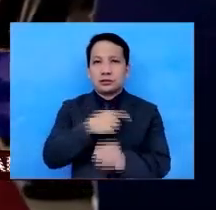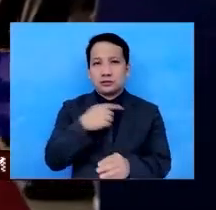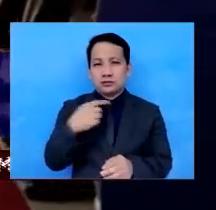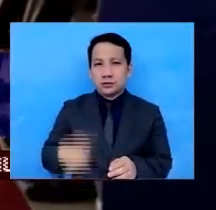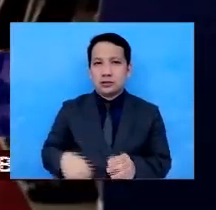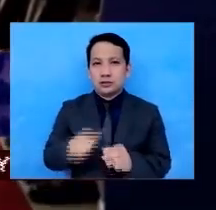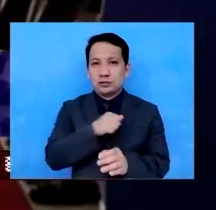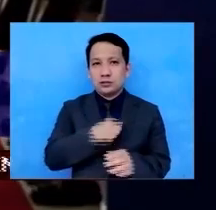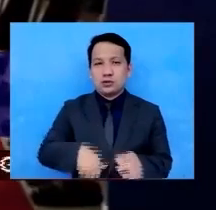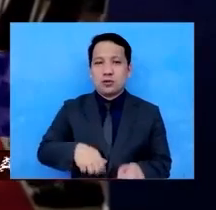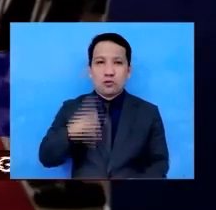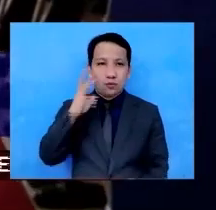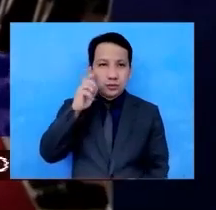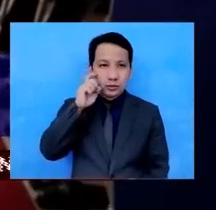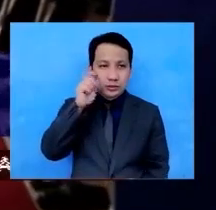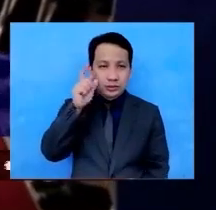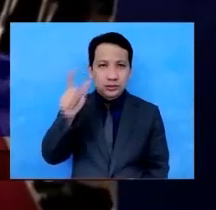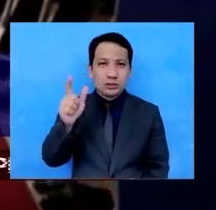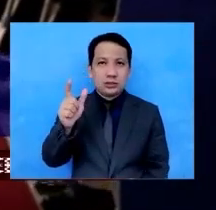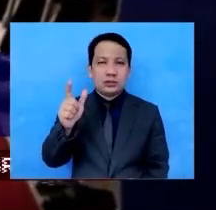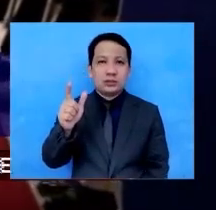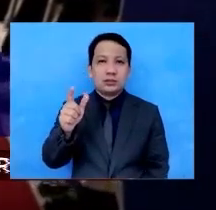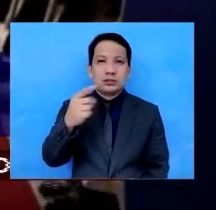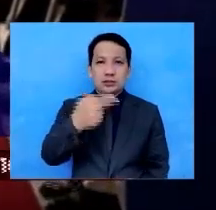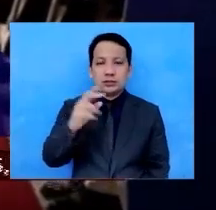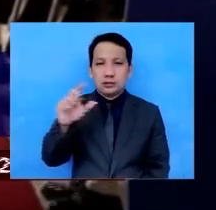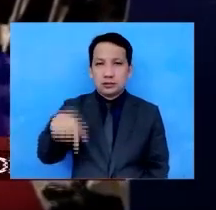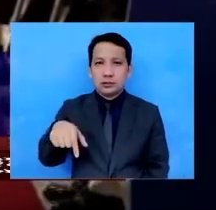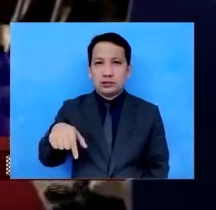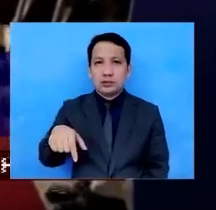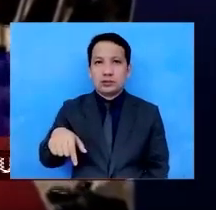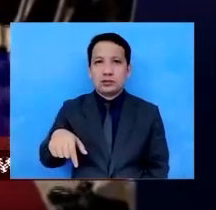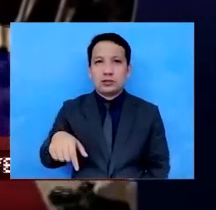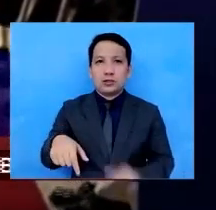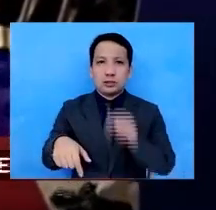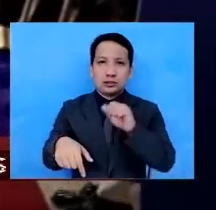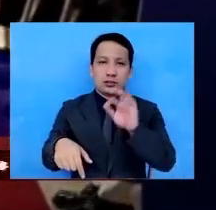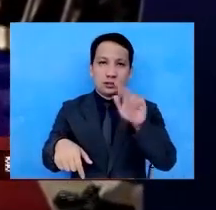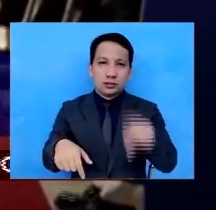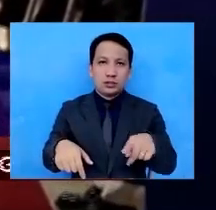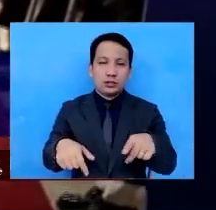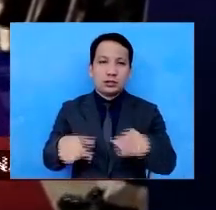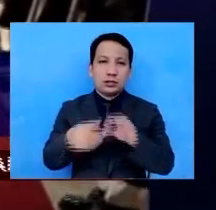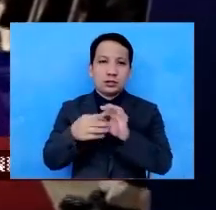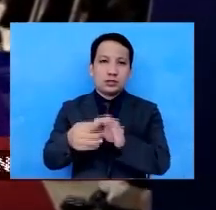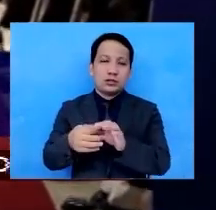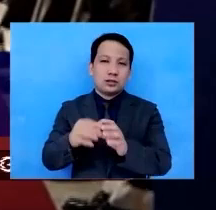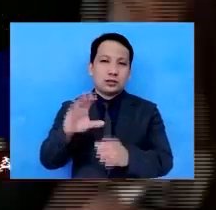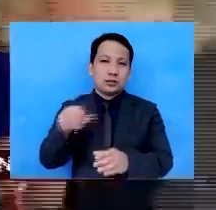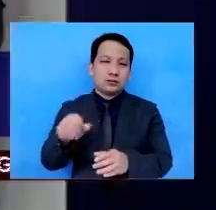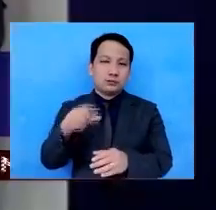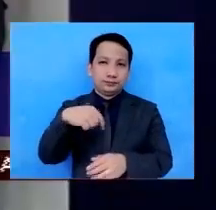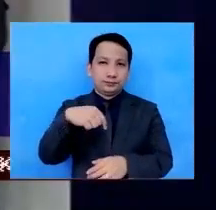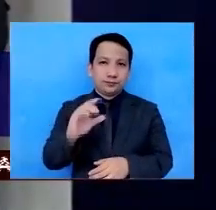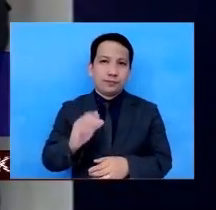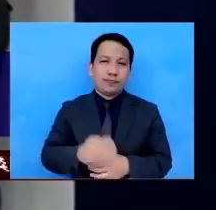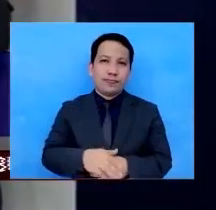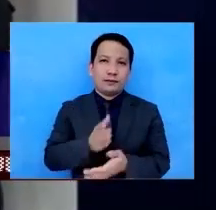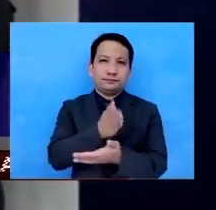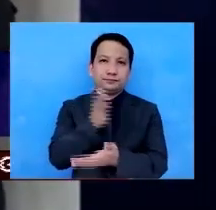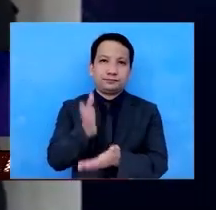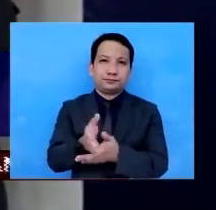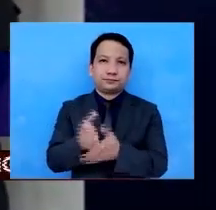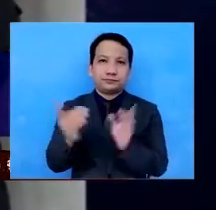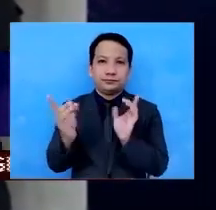Ambassador Wang Xilian sa General Headquarters ng Armed Forces of the Philippines sa Camp Aguinaldo sa Quezon City. Nag-meeting